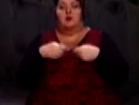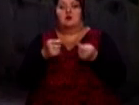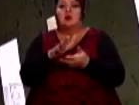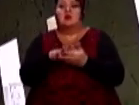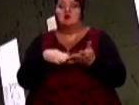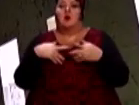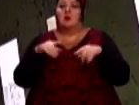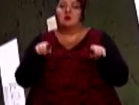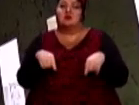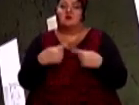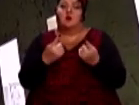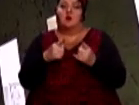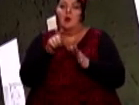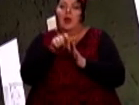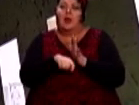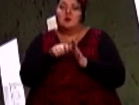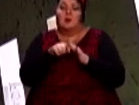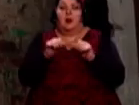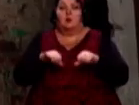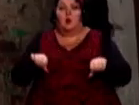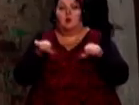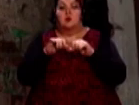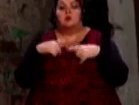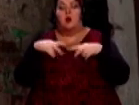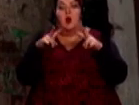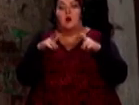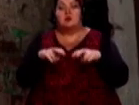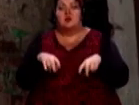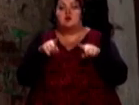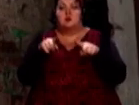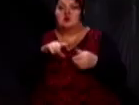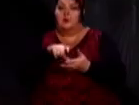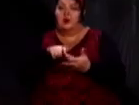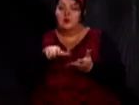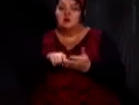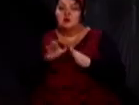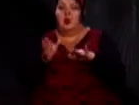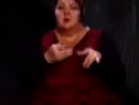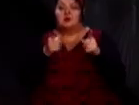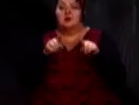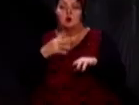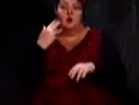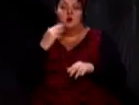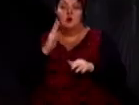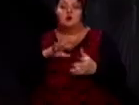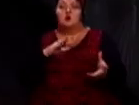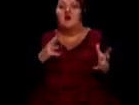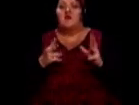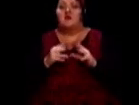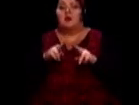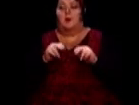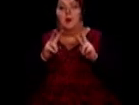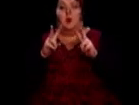створюємо експертну комісію, ми обстежуємо це приміщення. От, після того, коли будуть висновки по